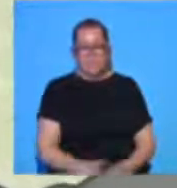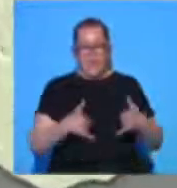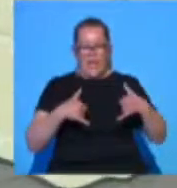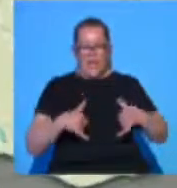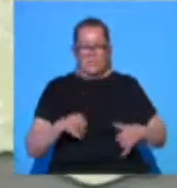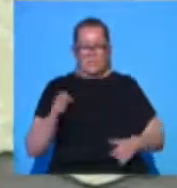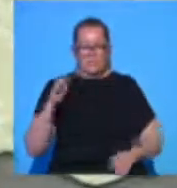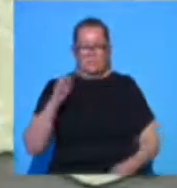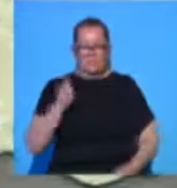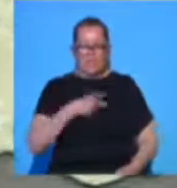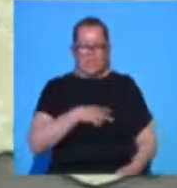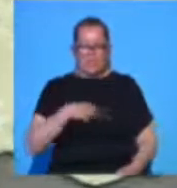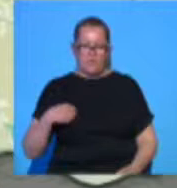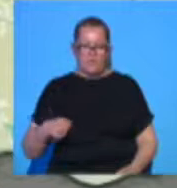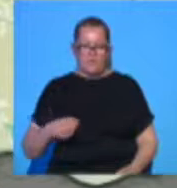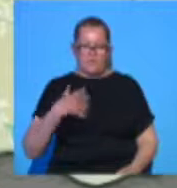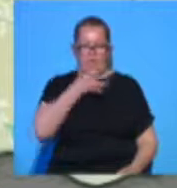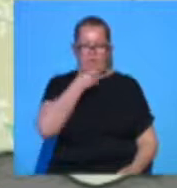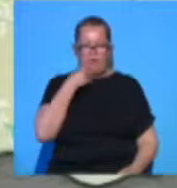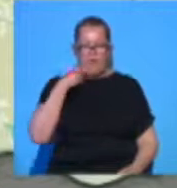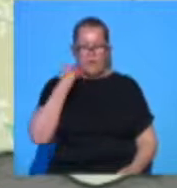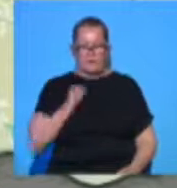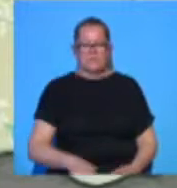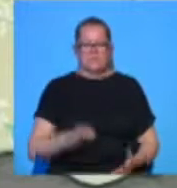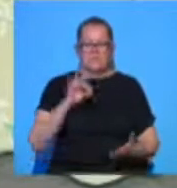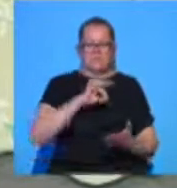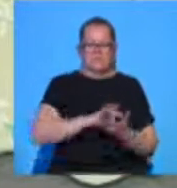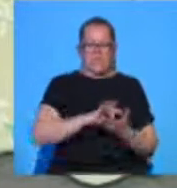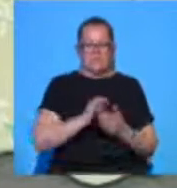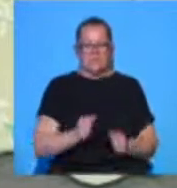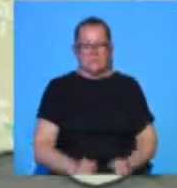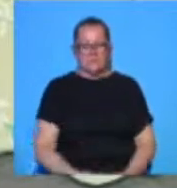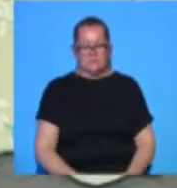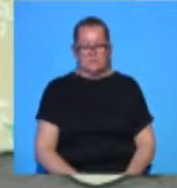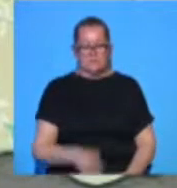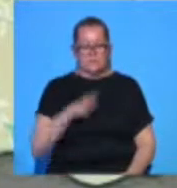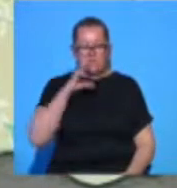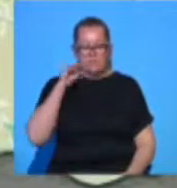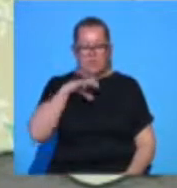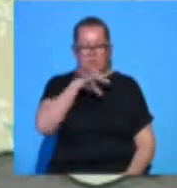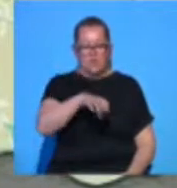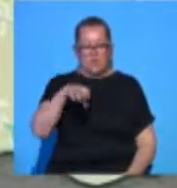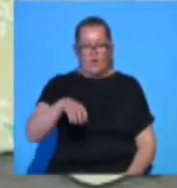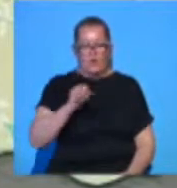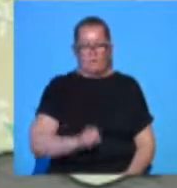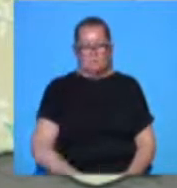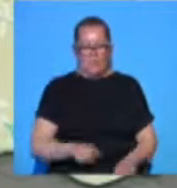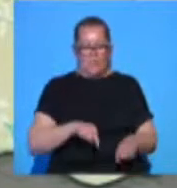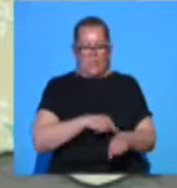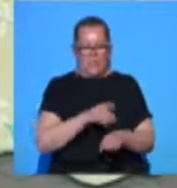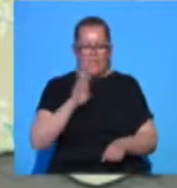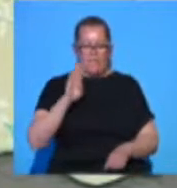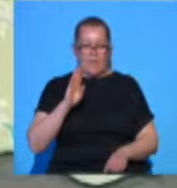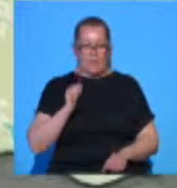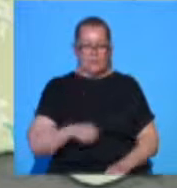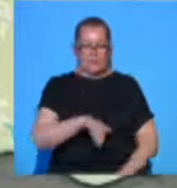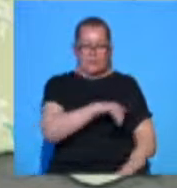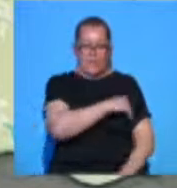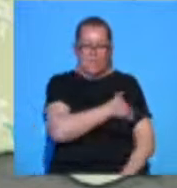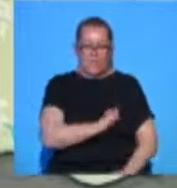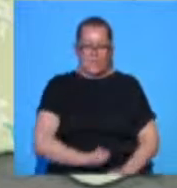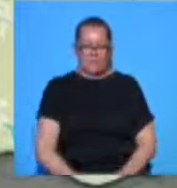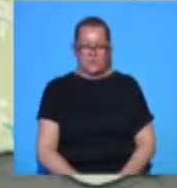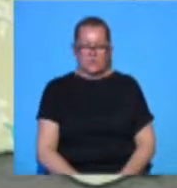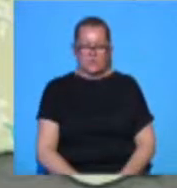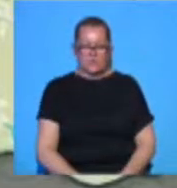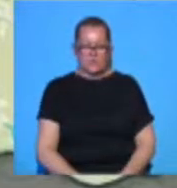Astăzi în Oltenia vremea s-a menținut mai caldă decât normalul termic al datei calendaristice în cea mai mare parte a regiunii. La ora 16, temperatura aerului avea